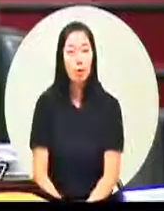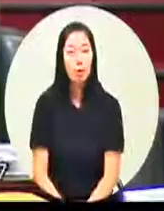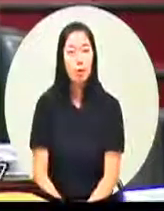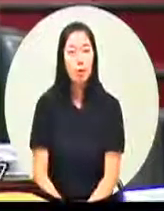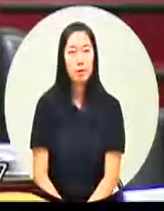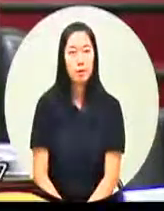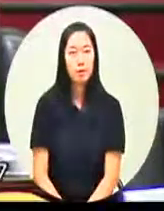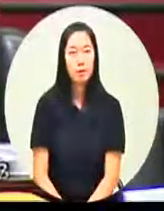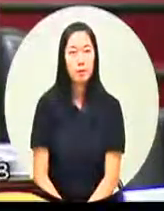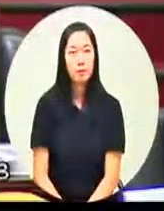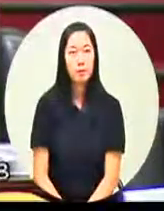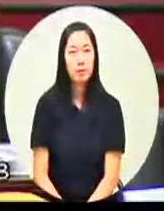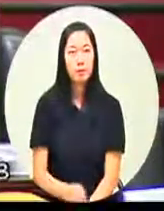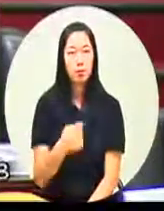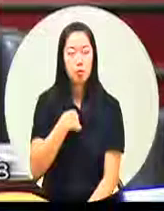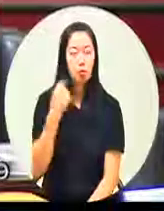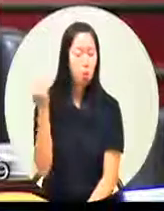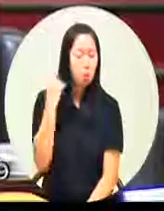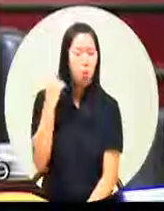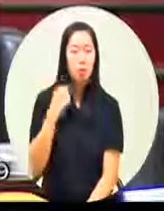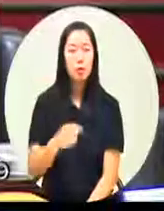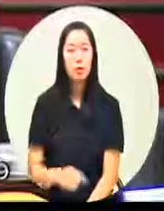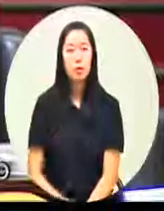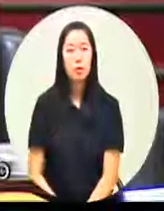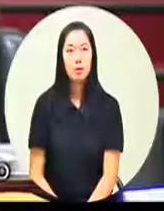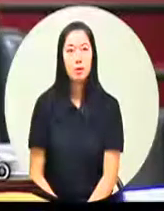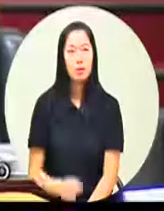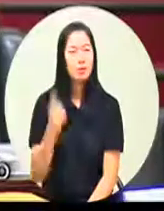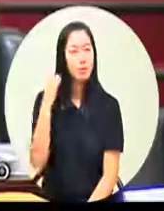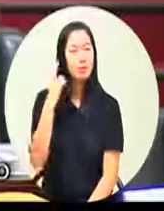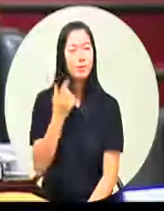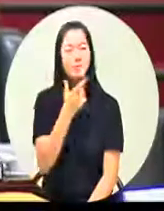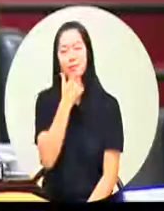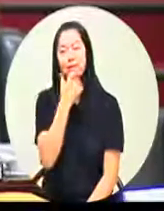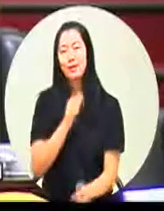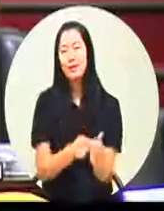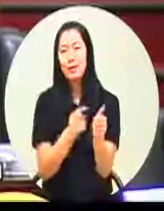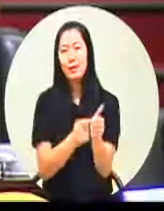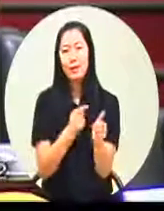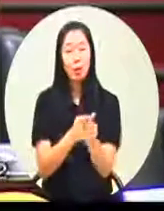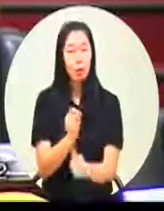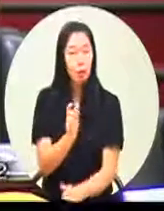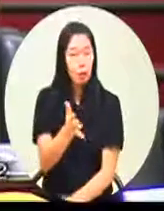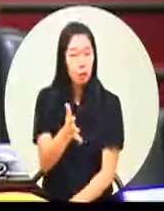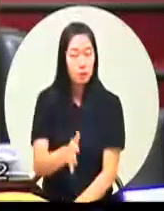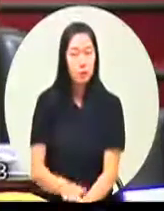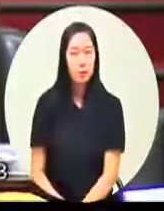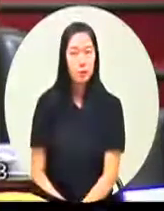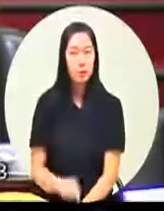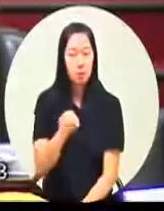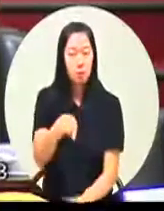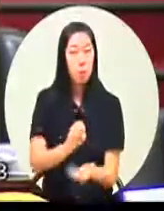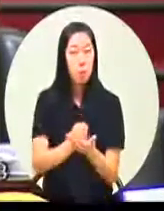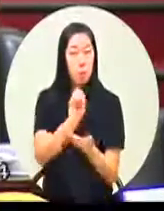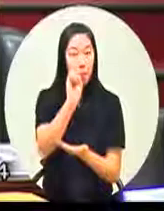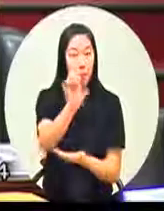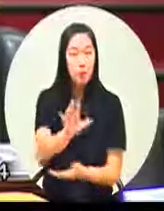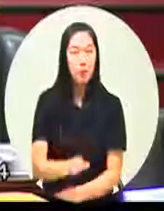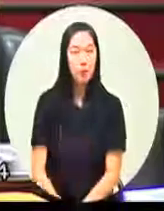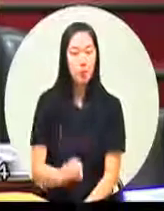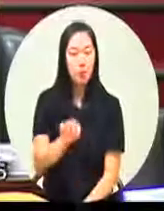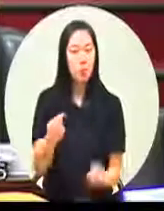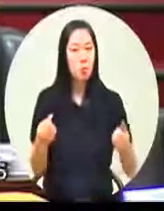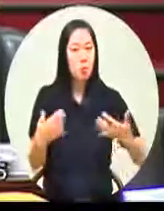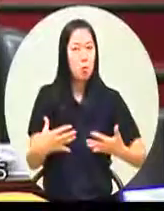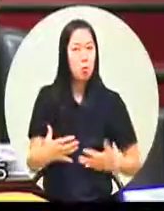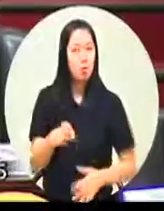当每一次我听到这个话的时候，我觉得非常的讽刺，因为那个报告是有问题